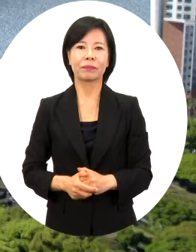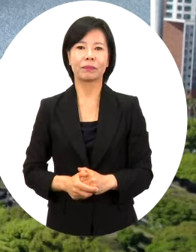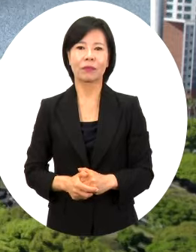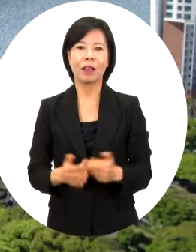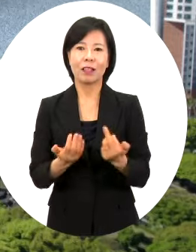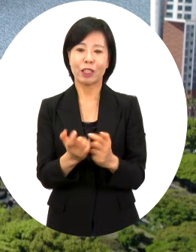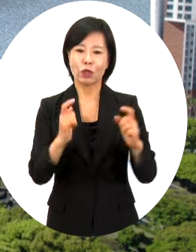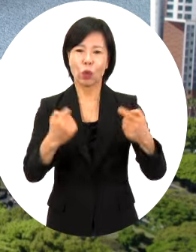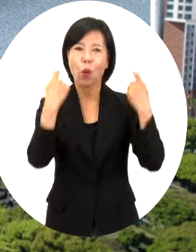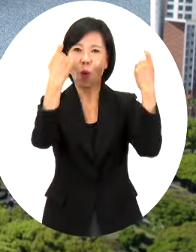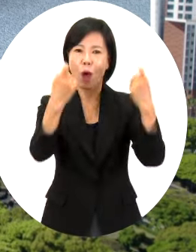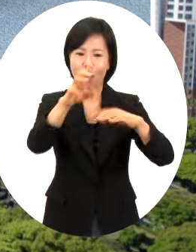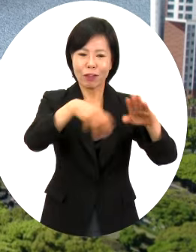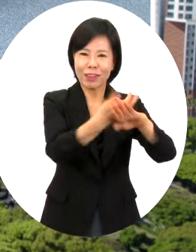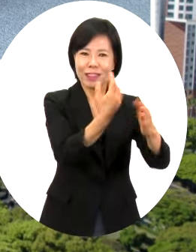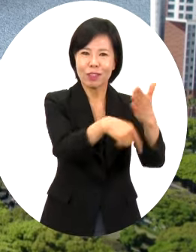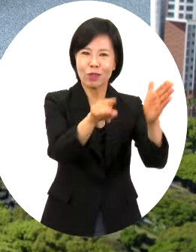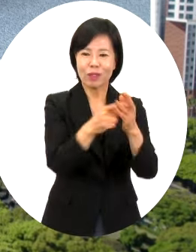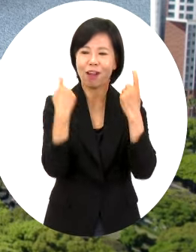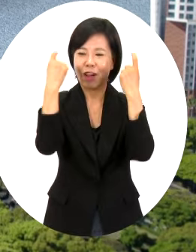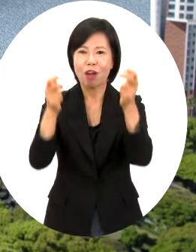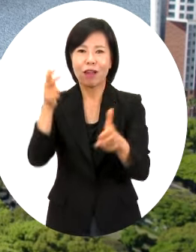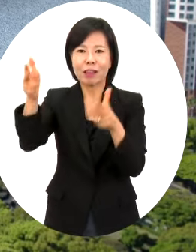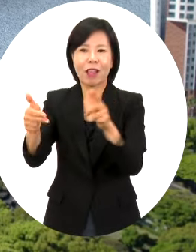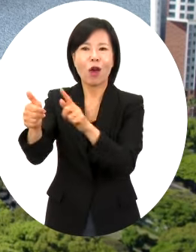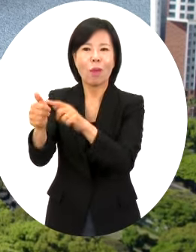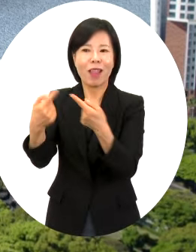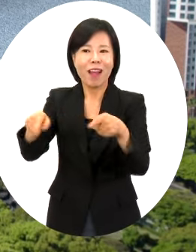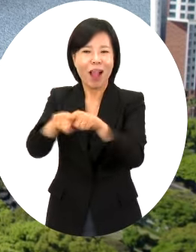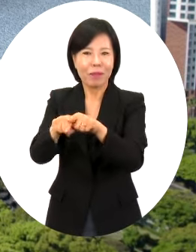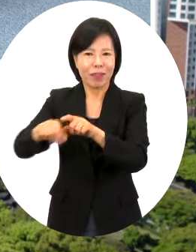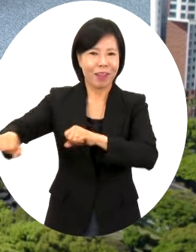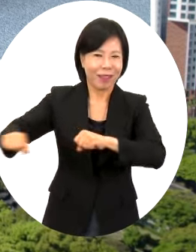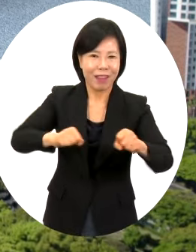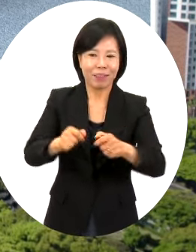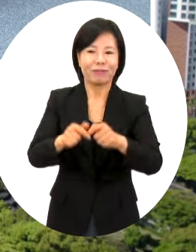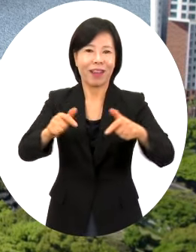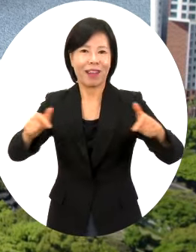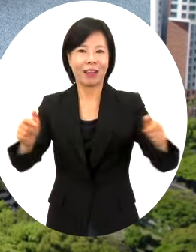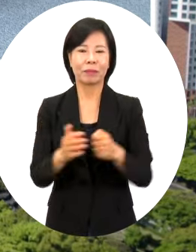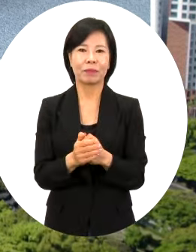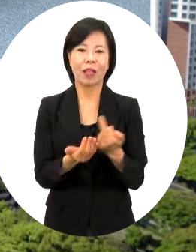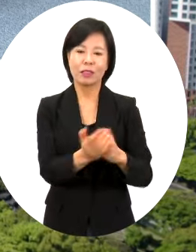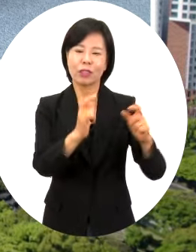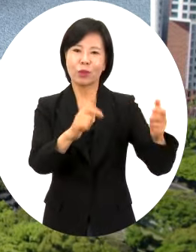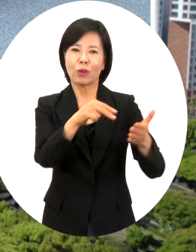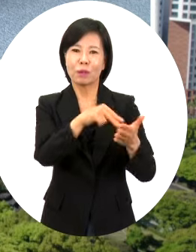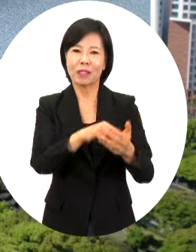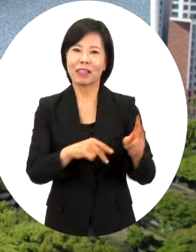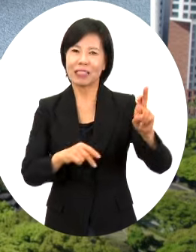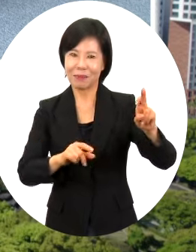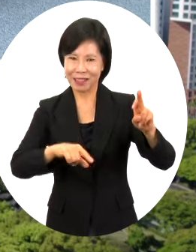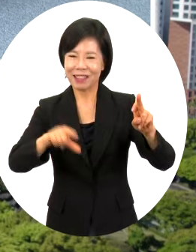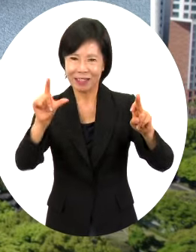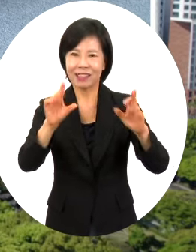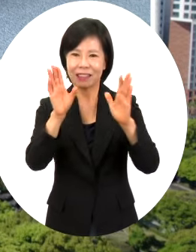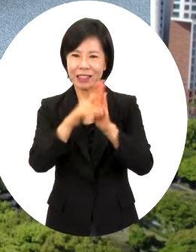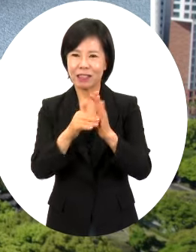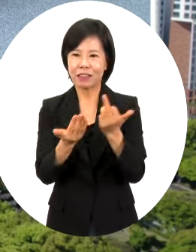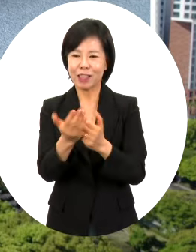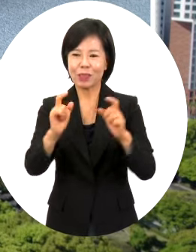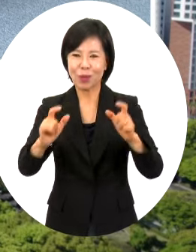하겠습니다. 제주관광 대혁신을 위한 관광업계 동참이 확산되고 있습니다. 제주도는